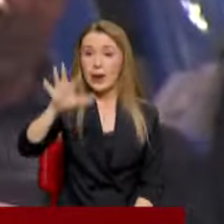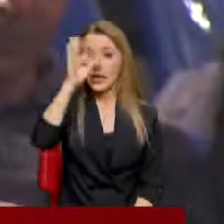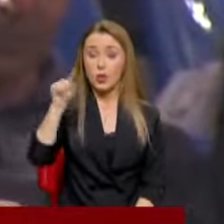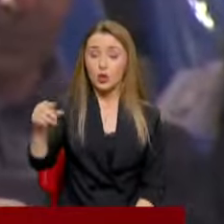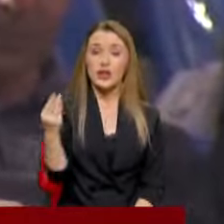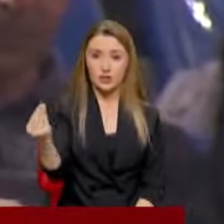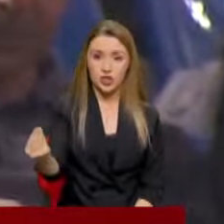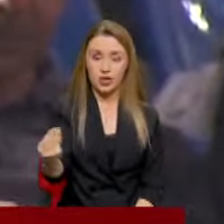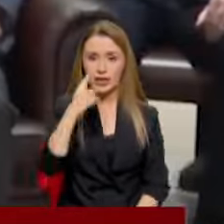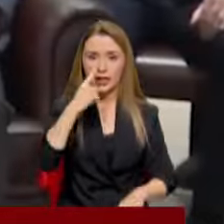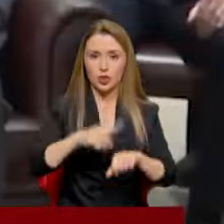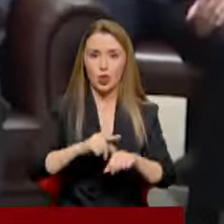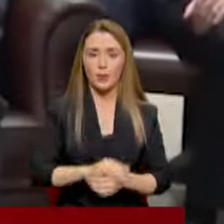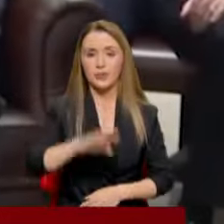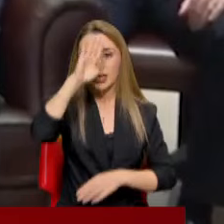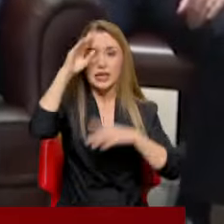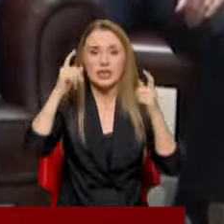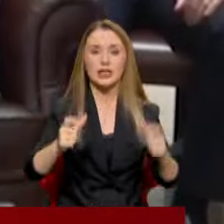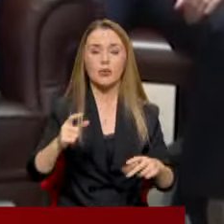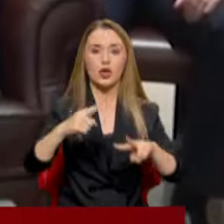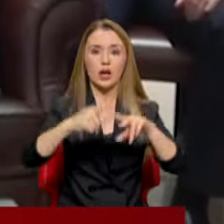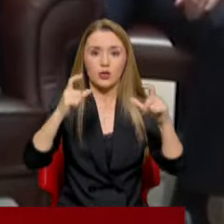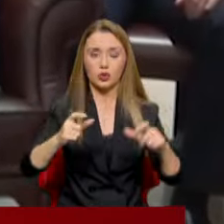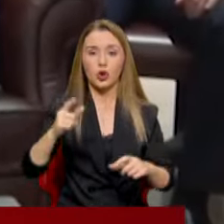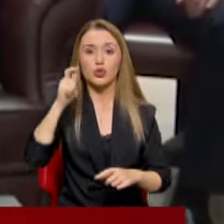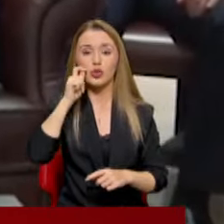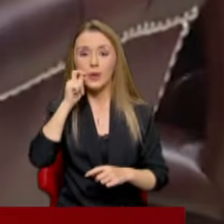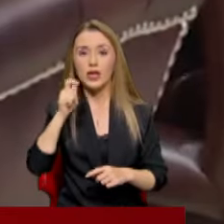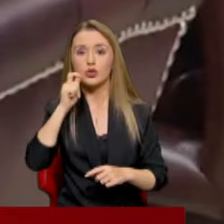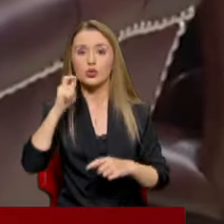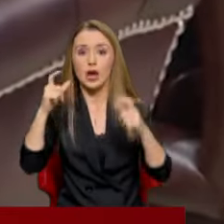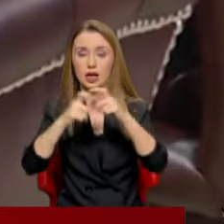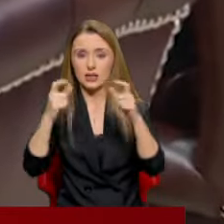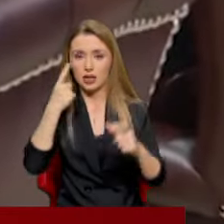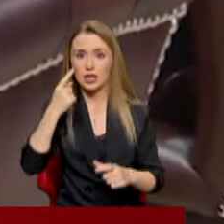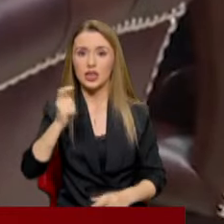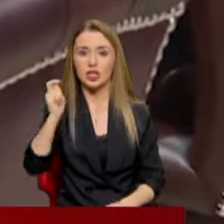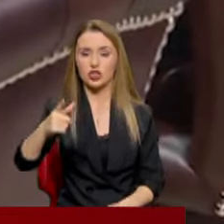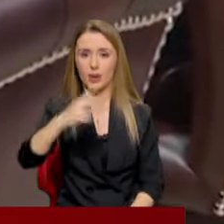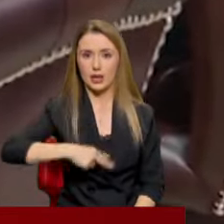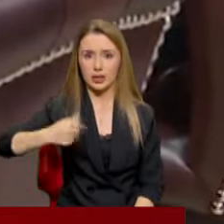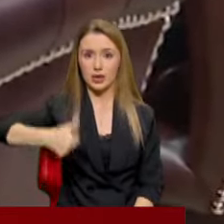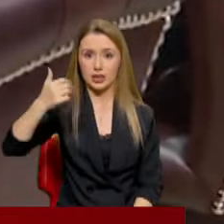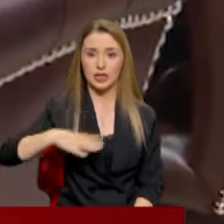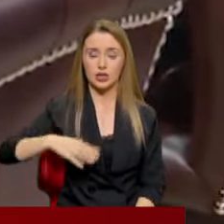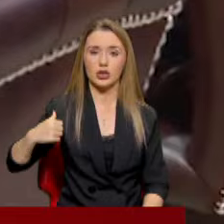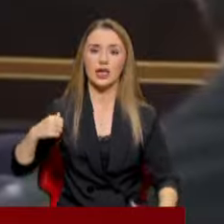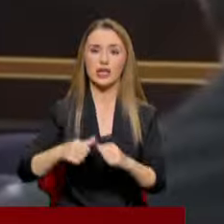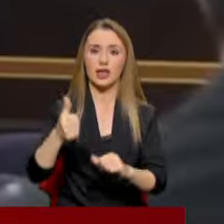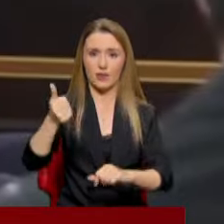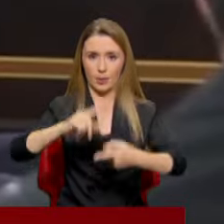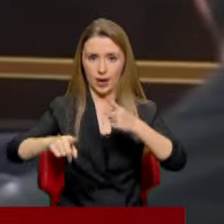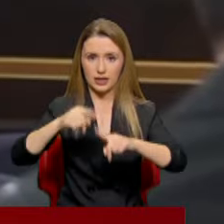yana kullanacağına inanıyorum İstanbul'da Arnavutköy Sultanbeyli Sultangazi ilçe belediye başkanlıklarını istiyor yeniden Refah